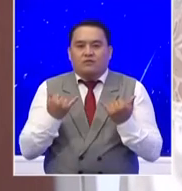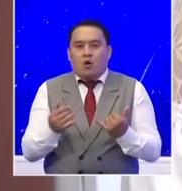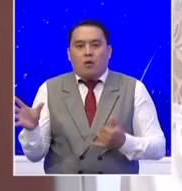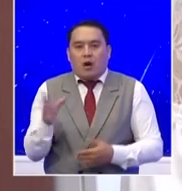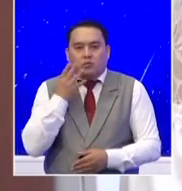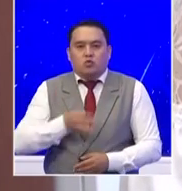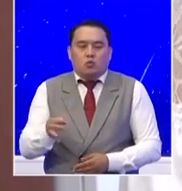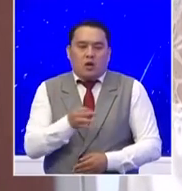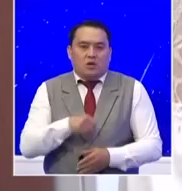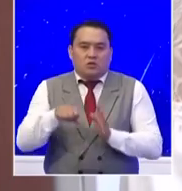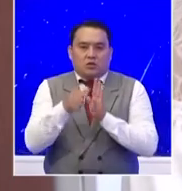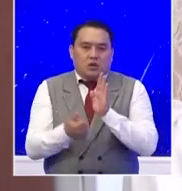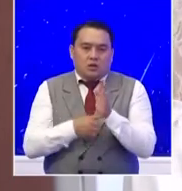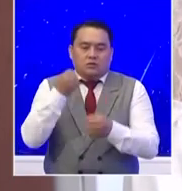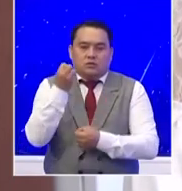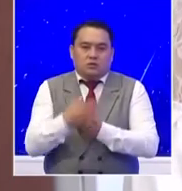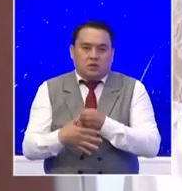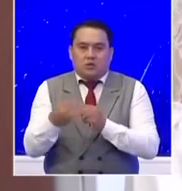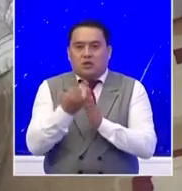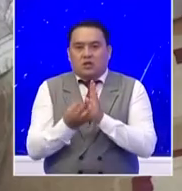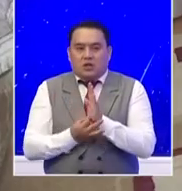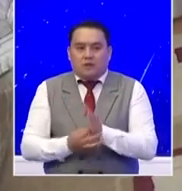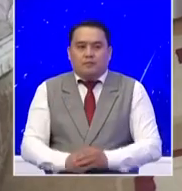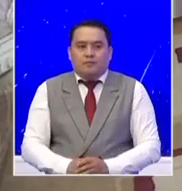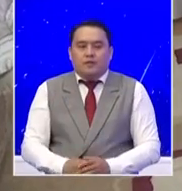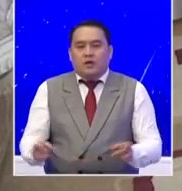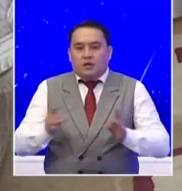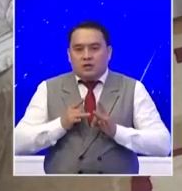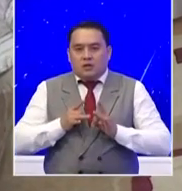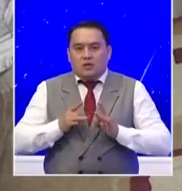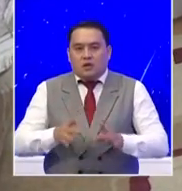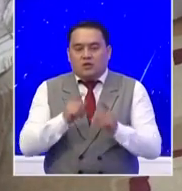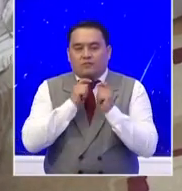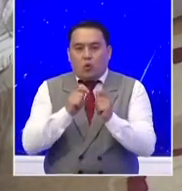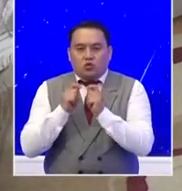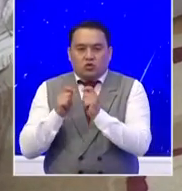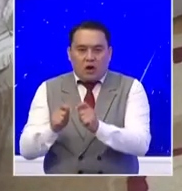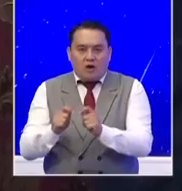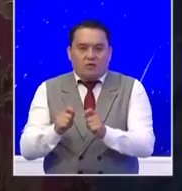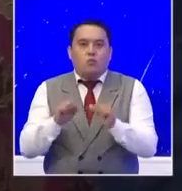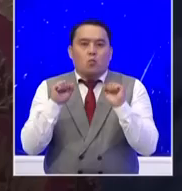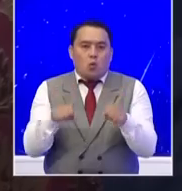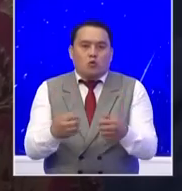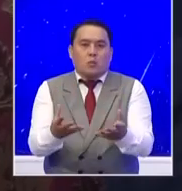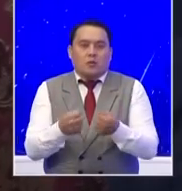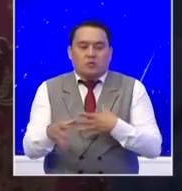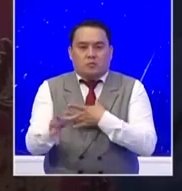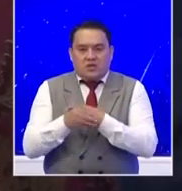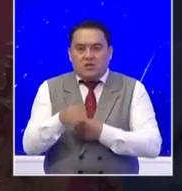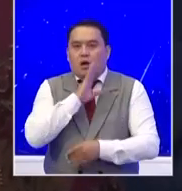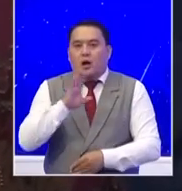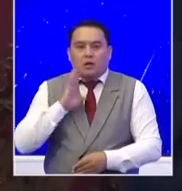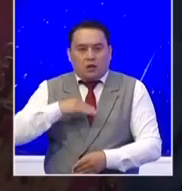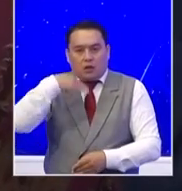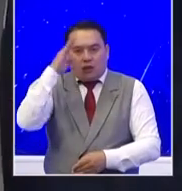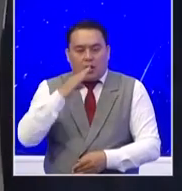области действует 16 центров сдачи ЕНТ. На торжественную церемонию вручения аттестатов выпускники смогут прийти вместе со своими родителями.